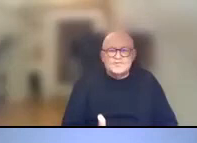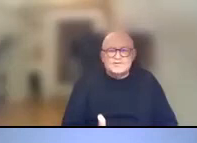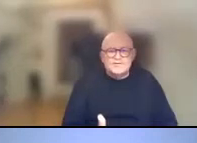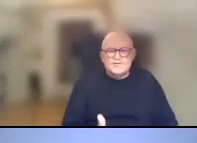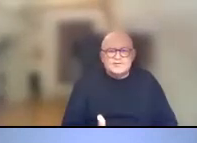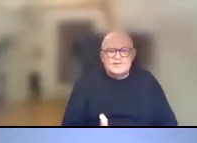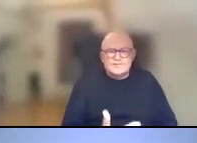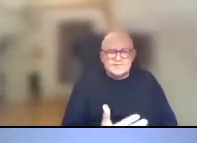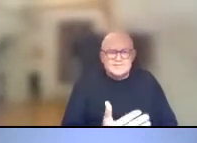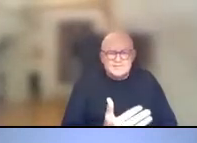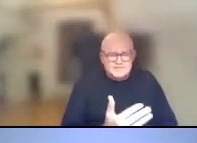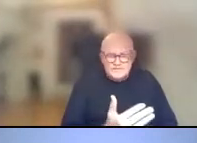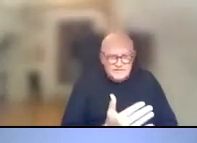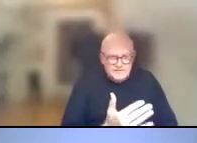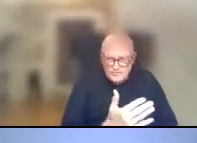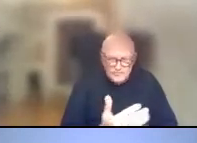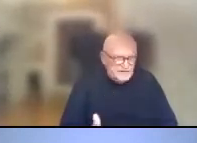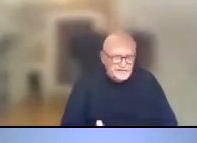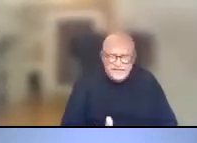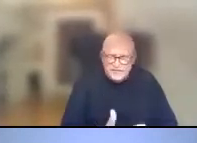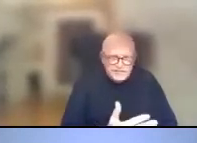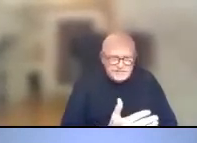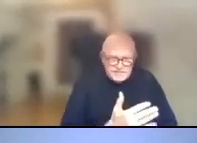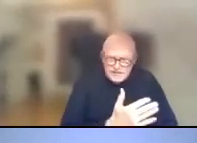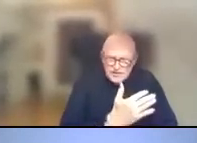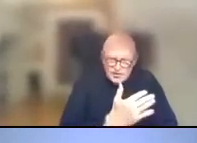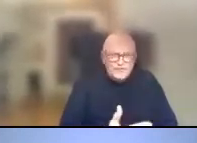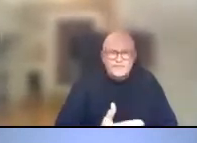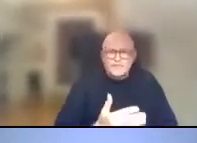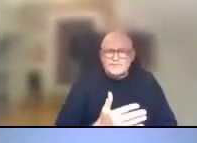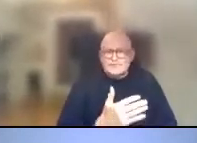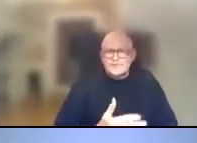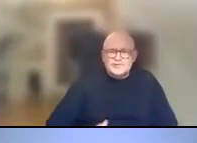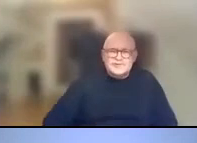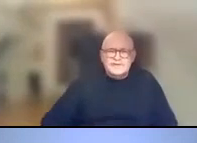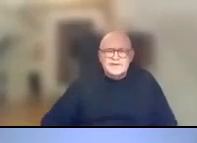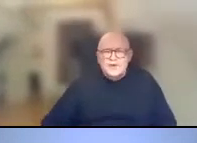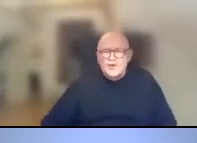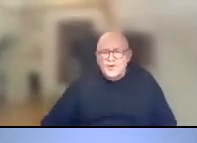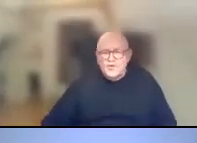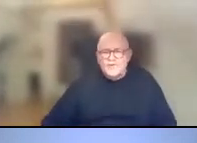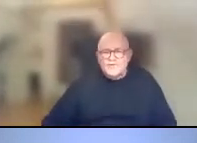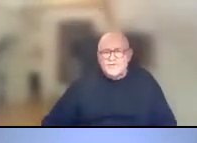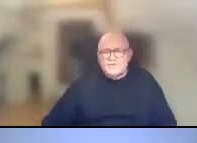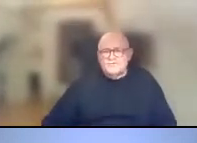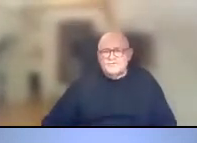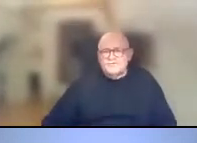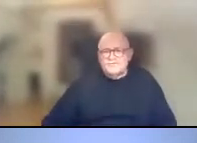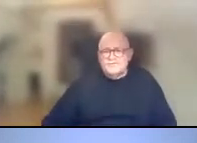jenseits unserer Vorstellung. Das ist undenkbar für uns. Das können wir uns nicht vorstellen.